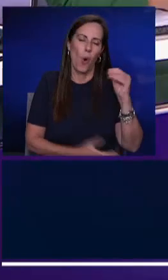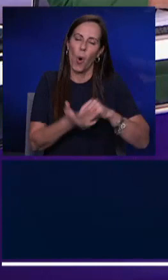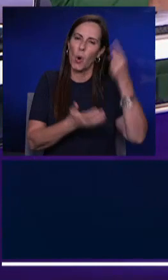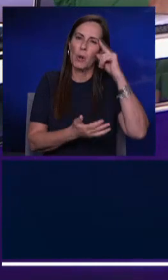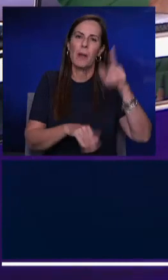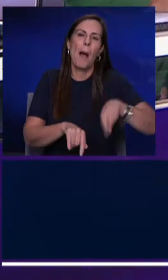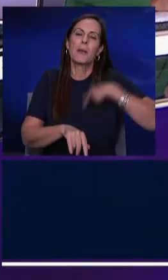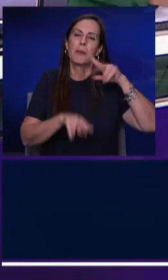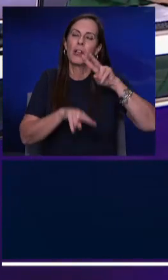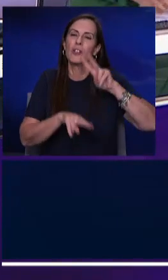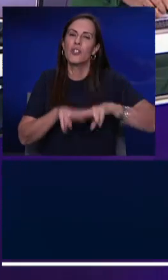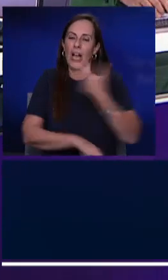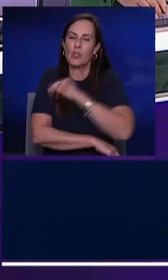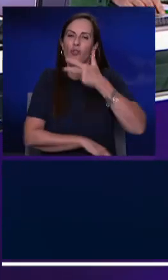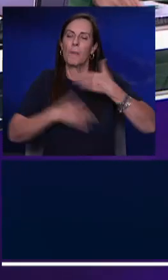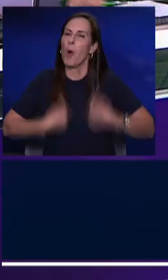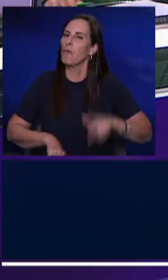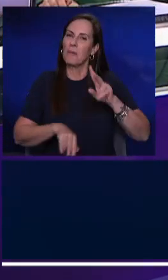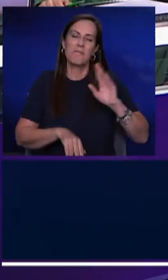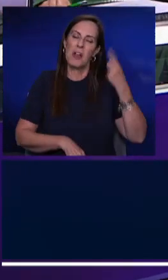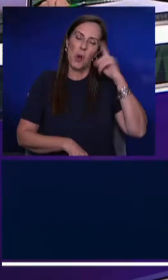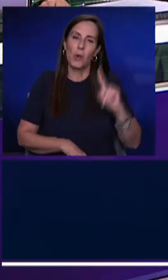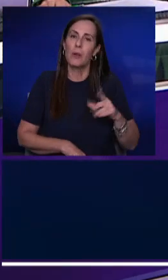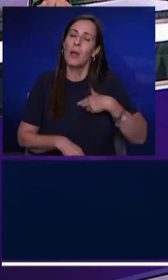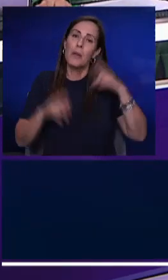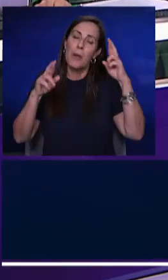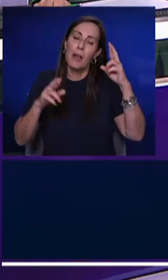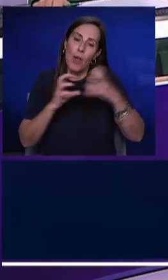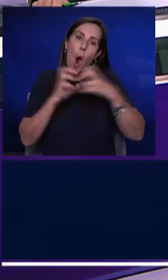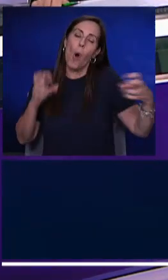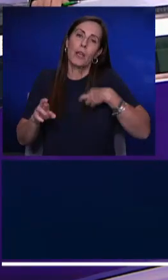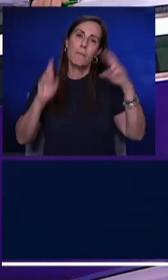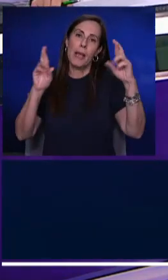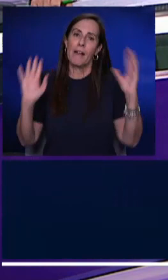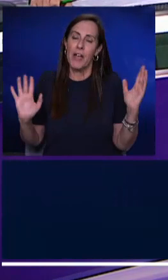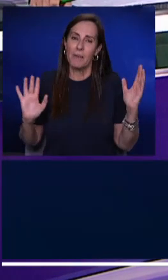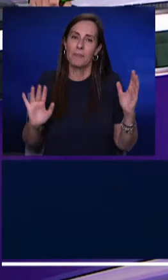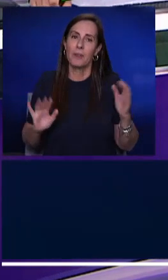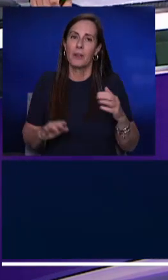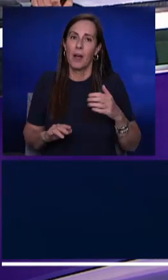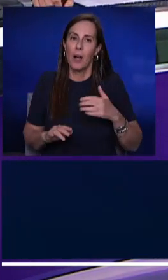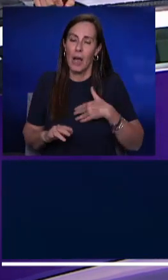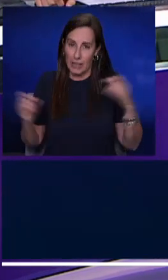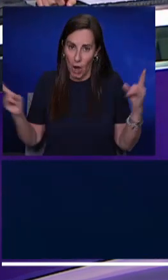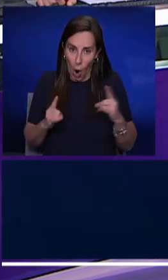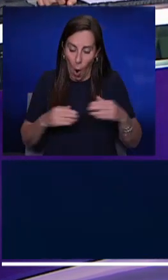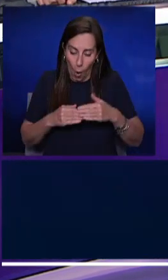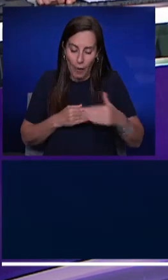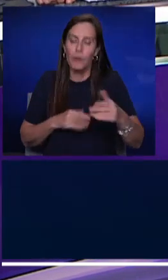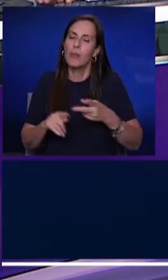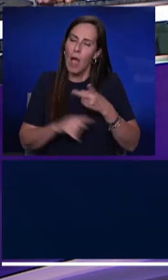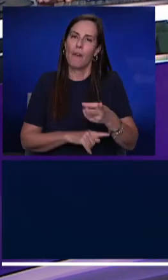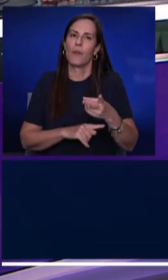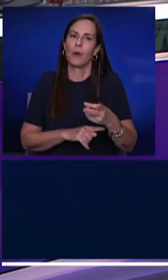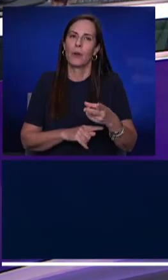זה, וכמו שאמרתי, אני מקווה שזה יהיה מאוחר. אנחנו קרוב לוודאי את החורף, נעבור עם רמת תחלואה